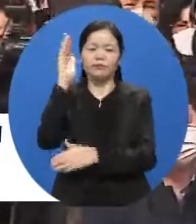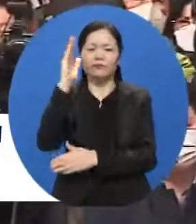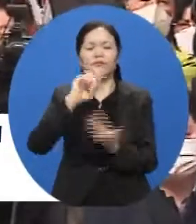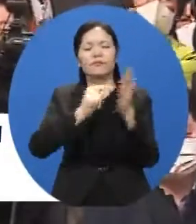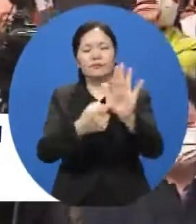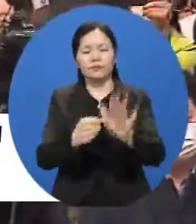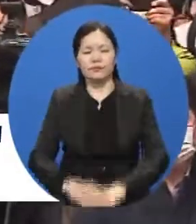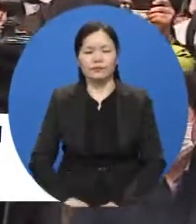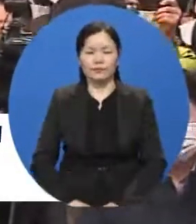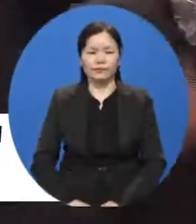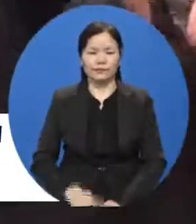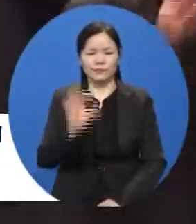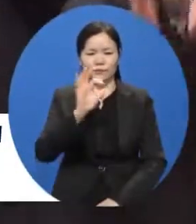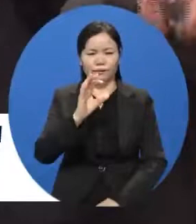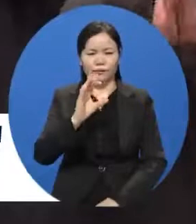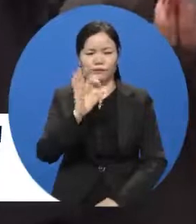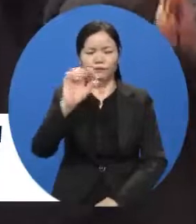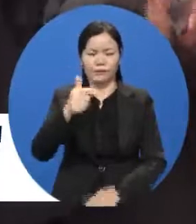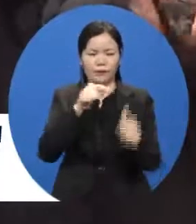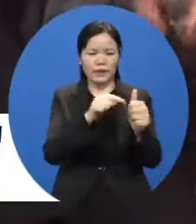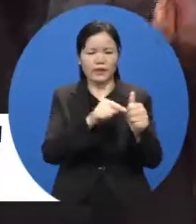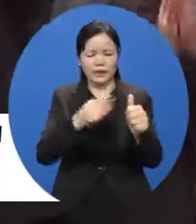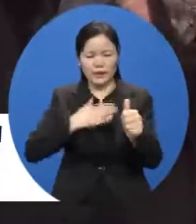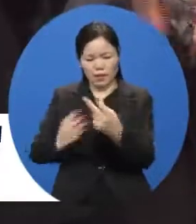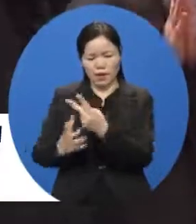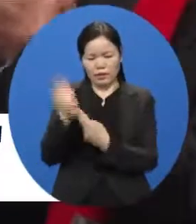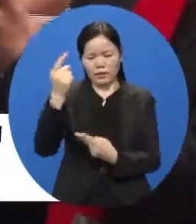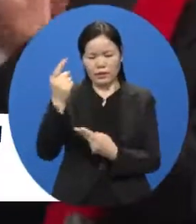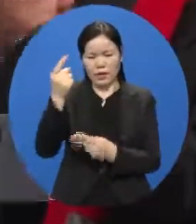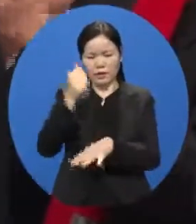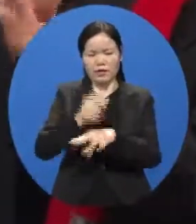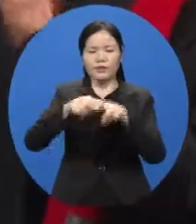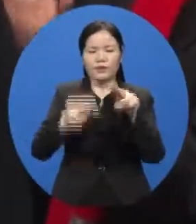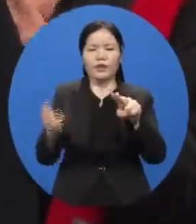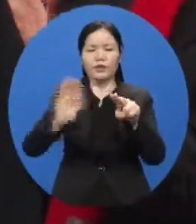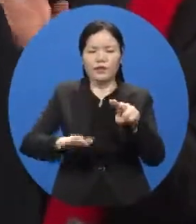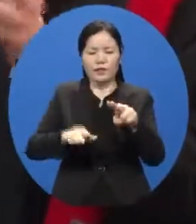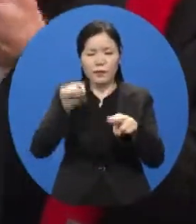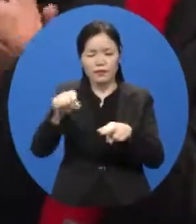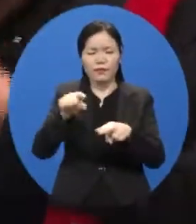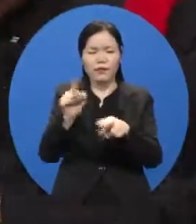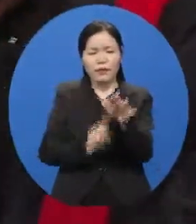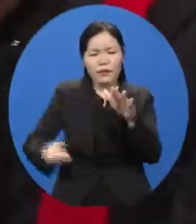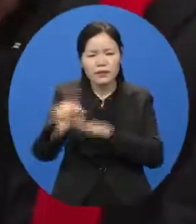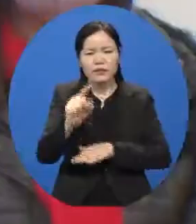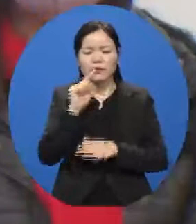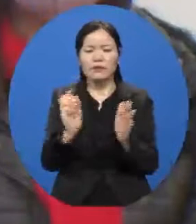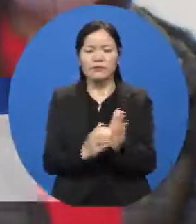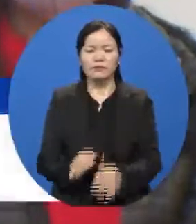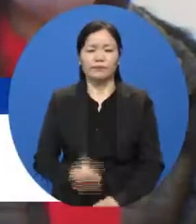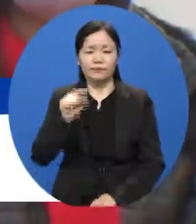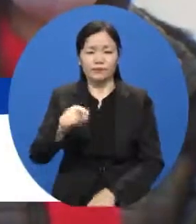꺼냈는데 비록 안 전 후보가 자신과의 단일화로 사퇴했지만 진격이라고 강조했습니다.